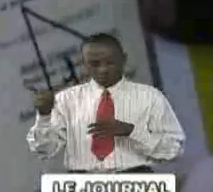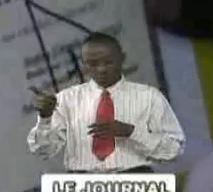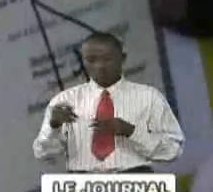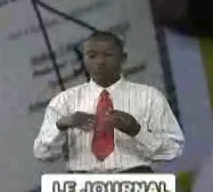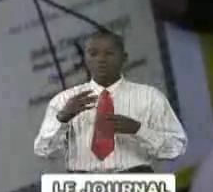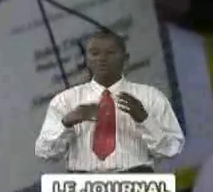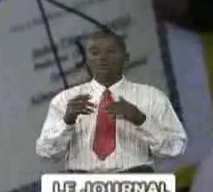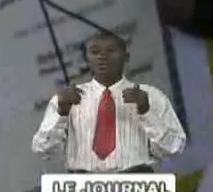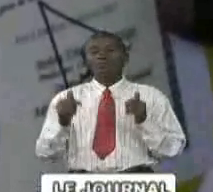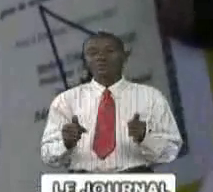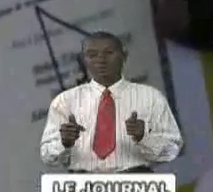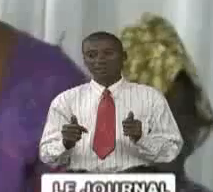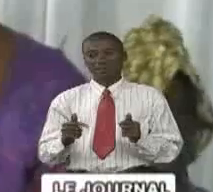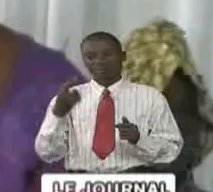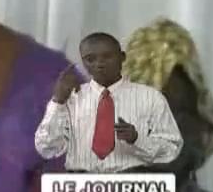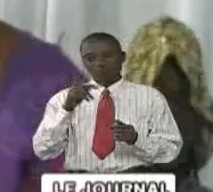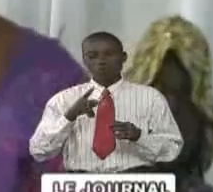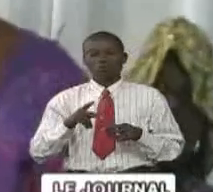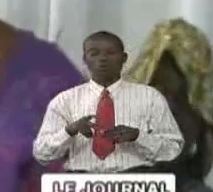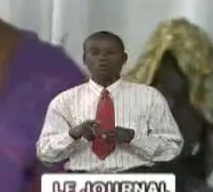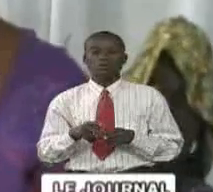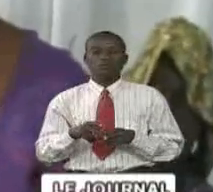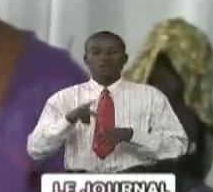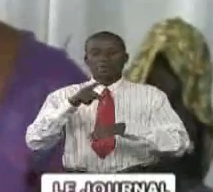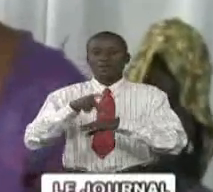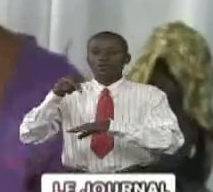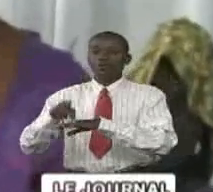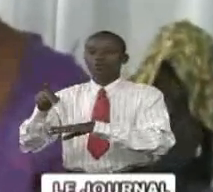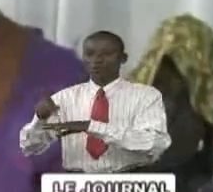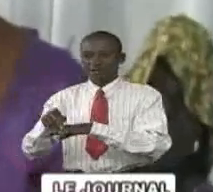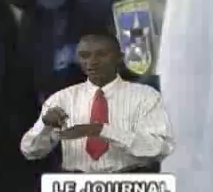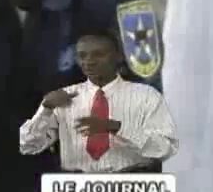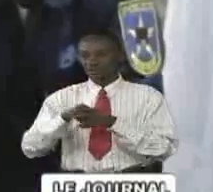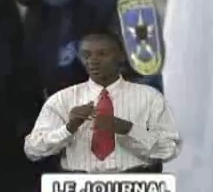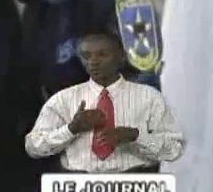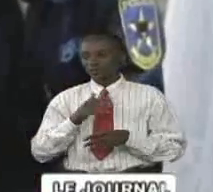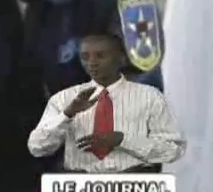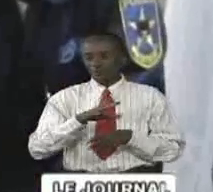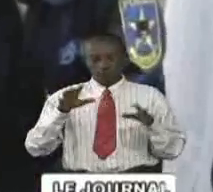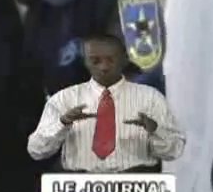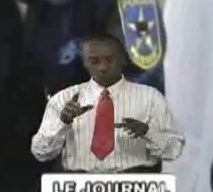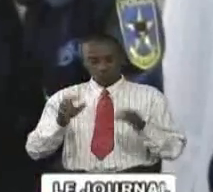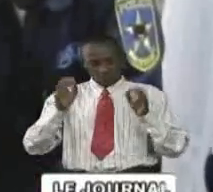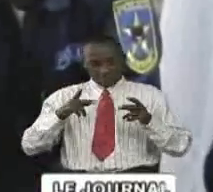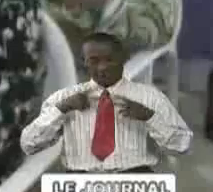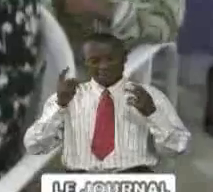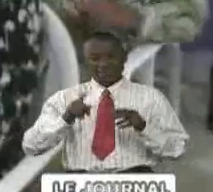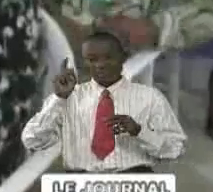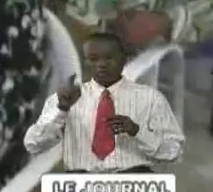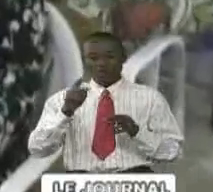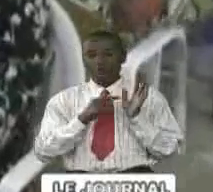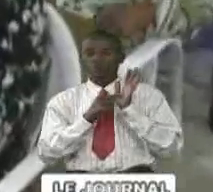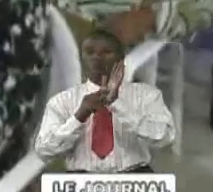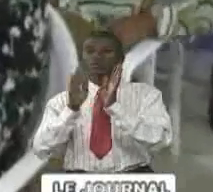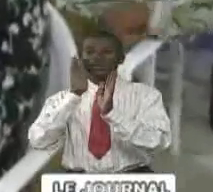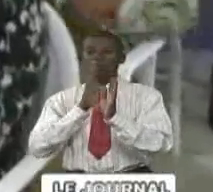la discipline pastorale en RDC et qu'à ce titre, ils doivent être exemplaires dans leur vie chrétienne et